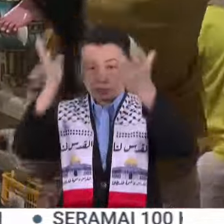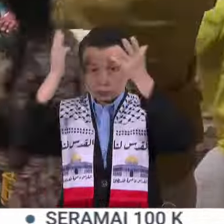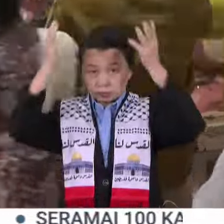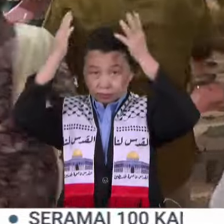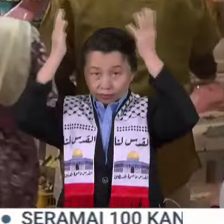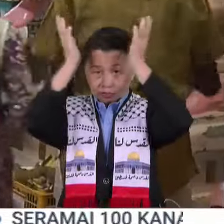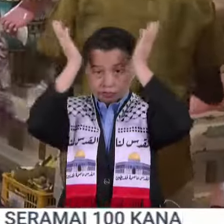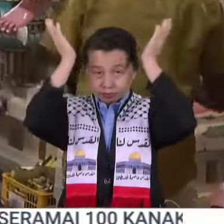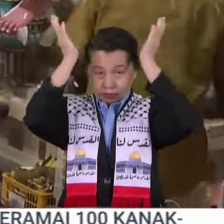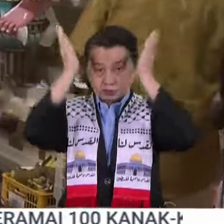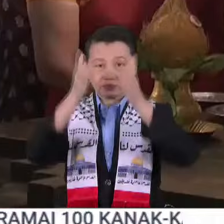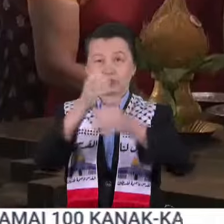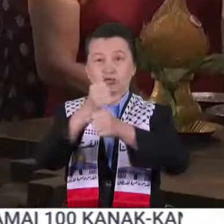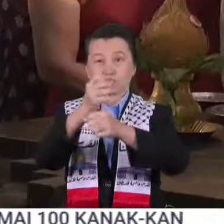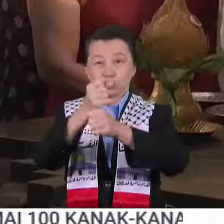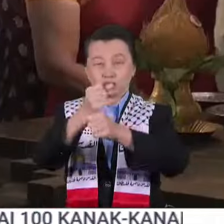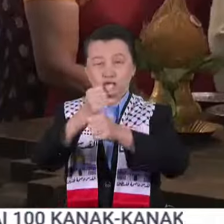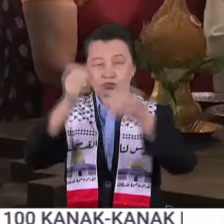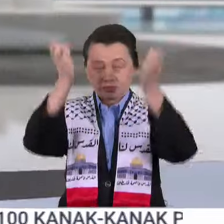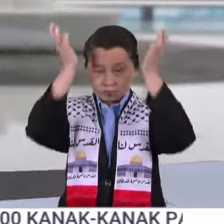kudam.